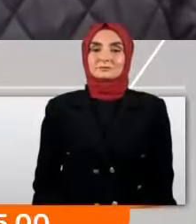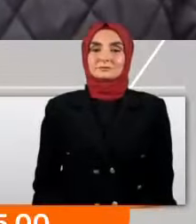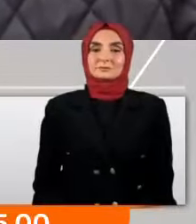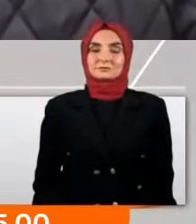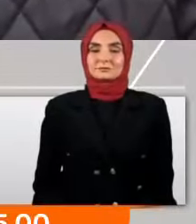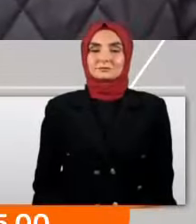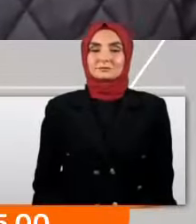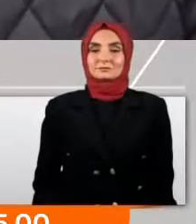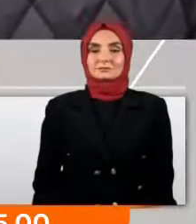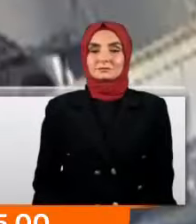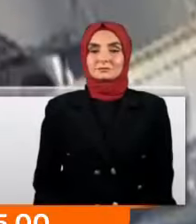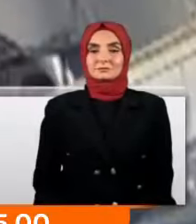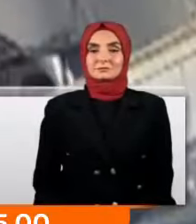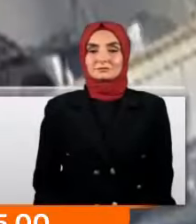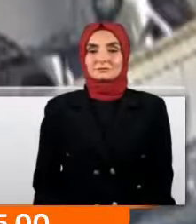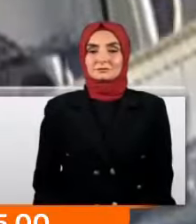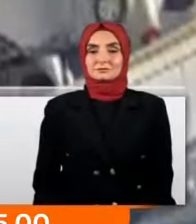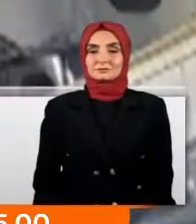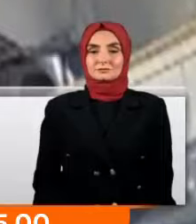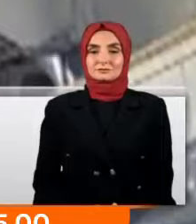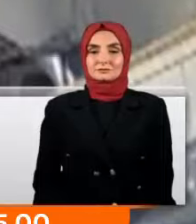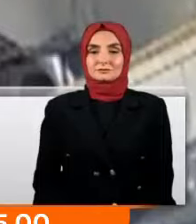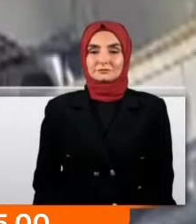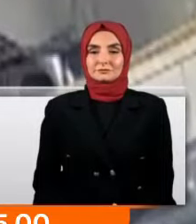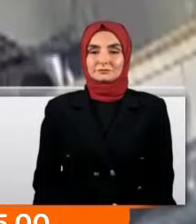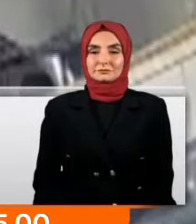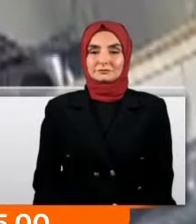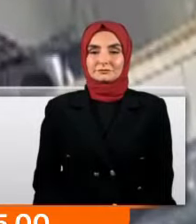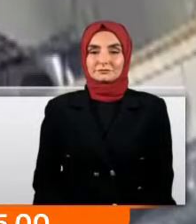da kazaya sebebiyet veriyor.